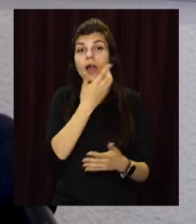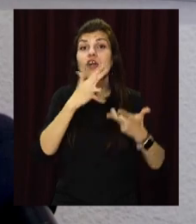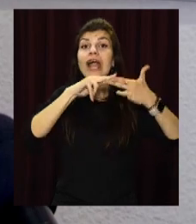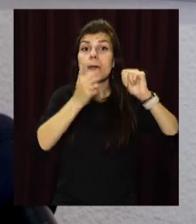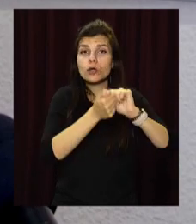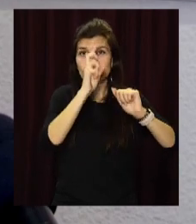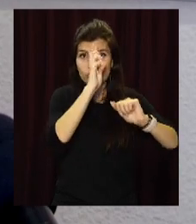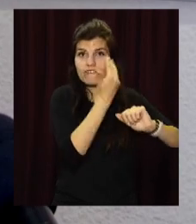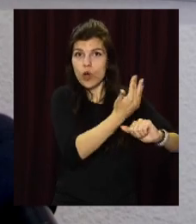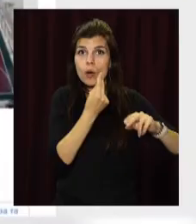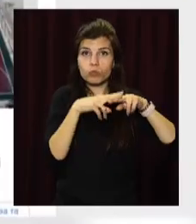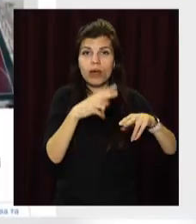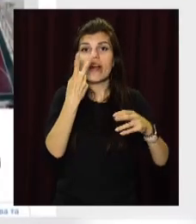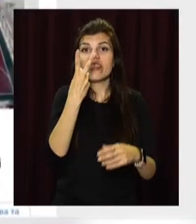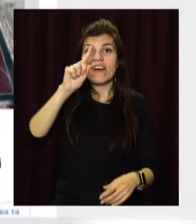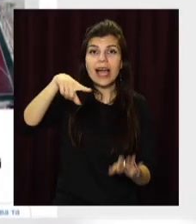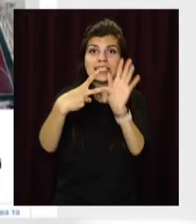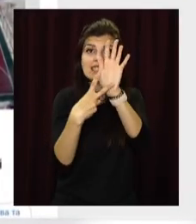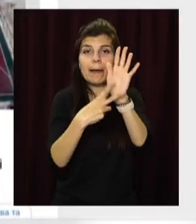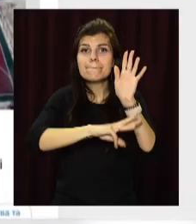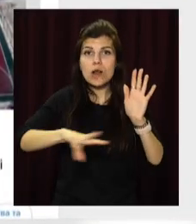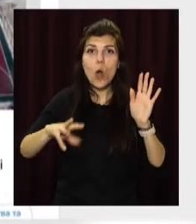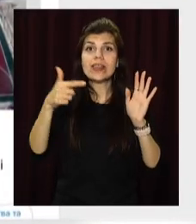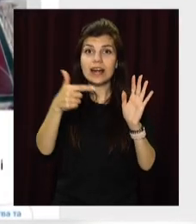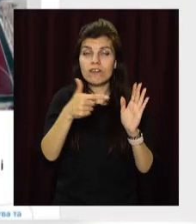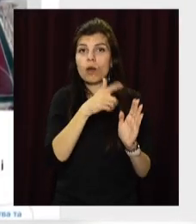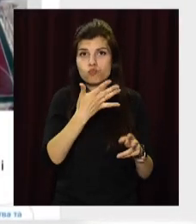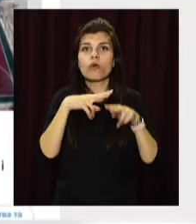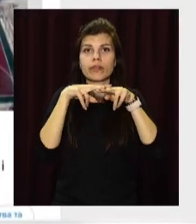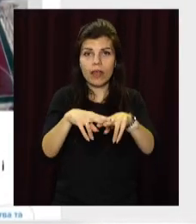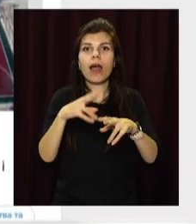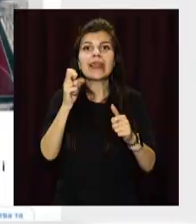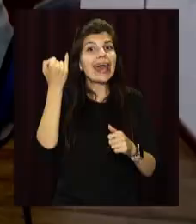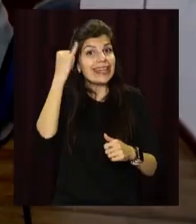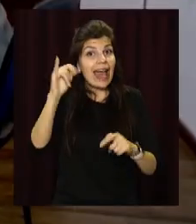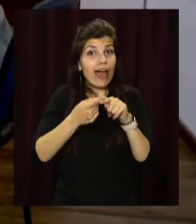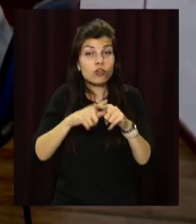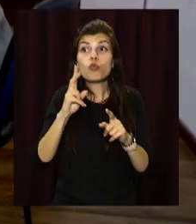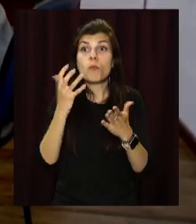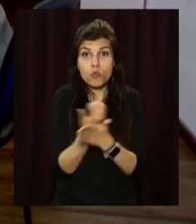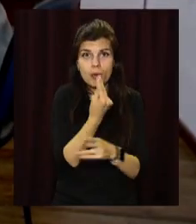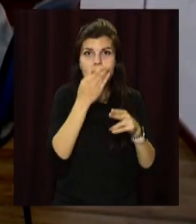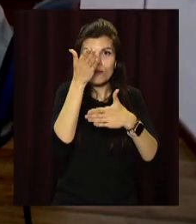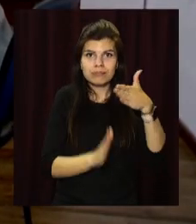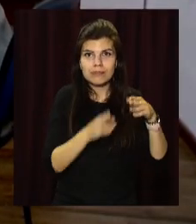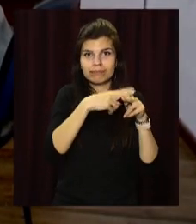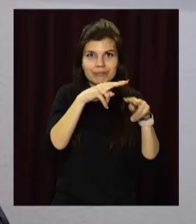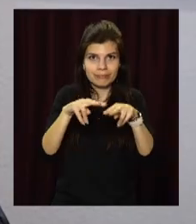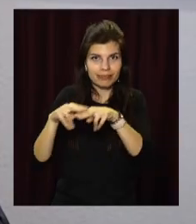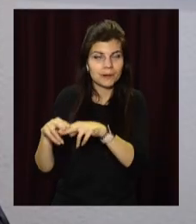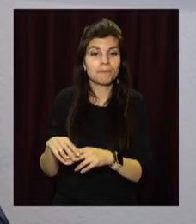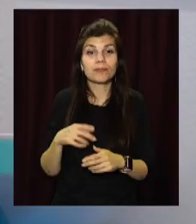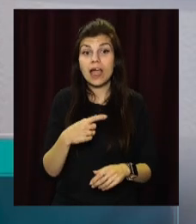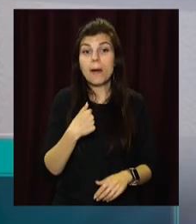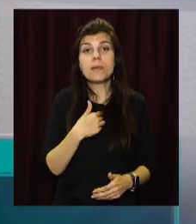Кам'янського витратять майже 2,7 мільйона гривень, кажуть у департаменті економічного розвитку. Ми задоволені, що